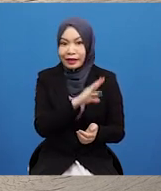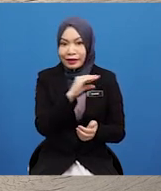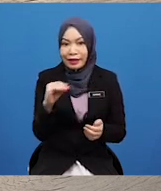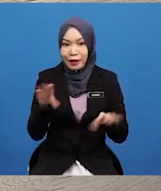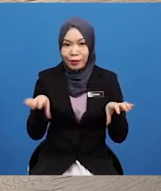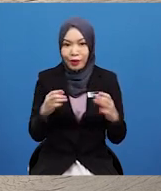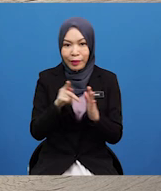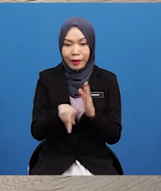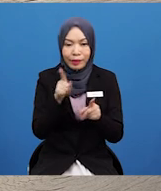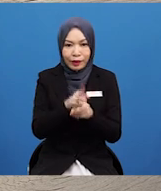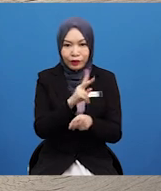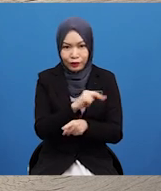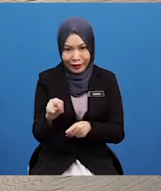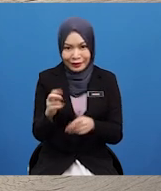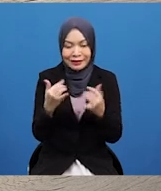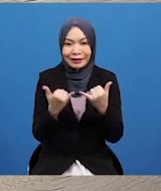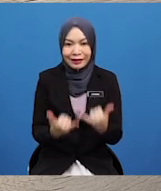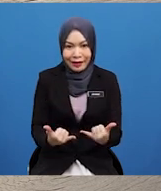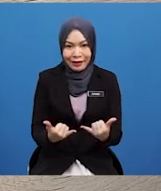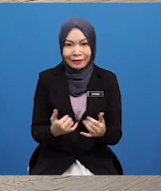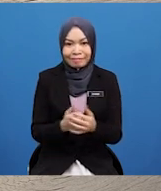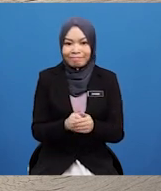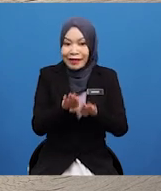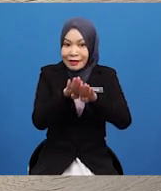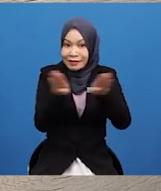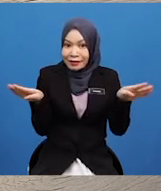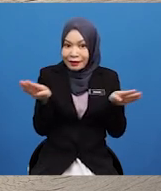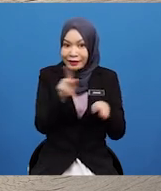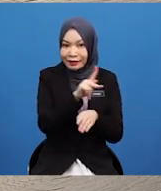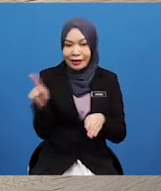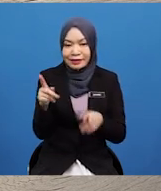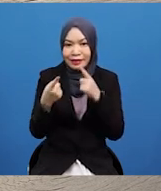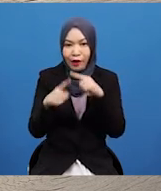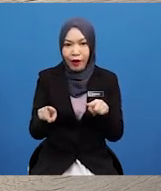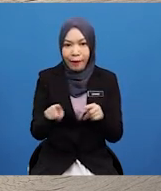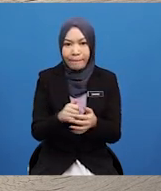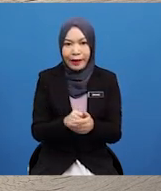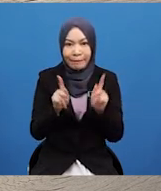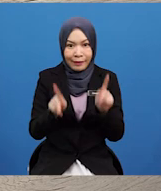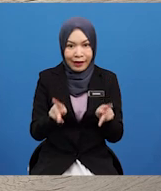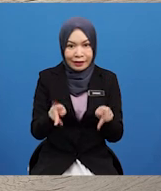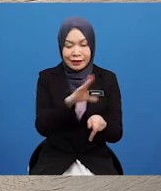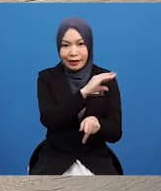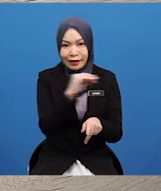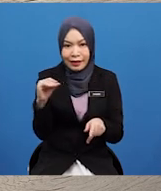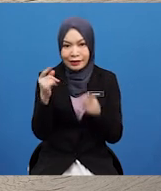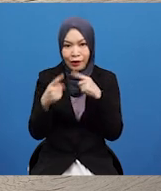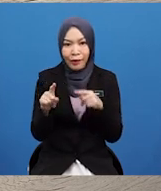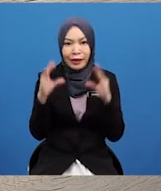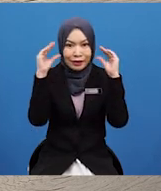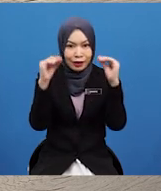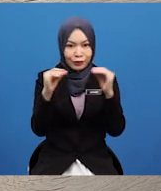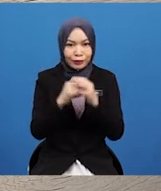membuat pembetulan. Sekarang, bandingkan jawapan pelajar dengan jawapan yang cikgu akan paparkan.